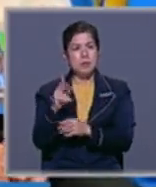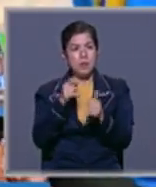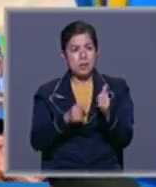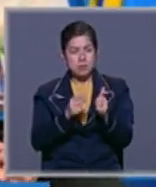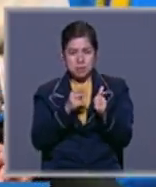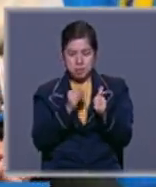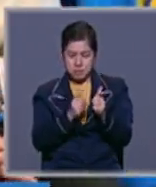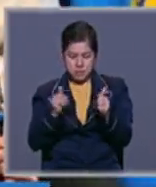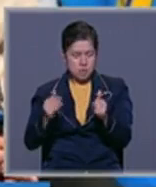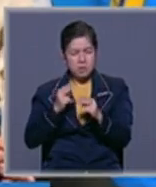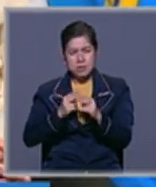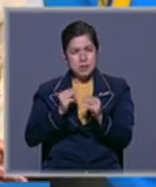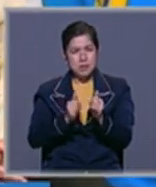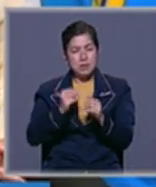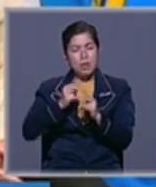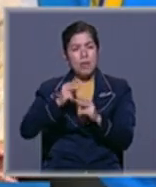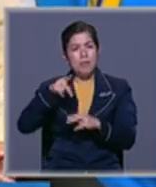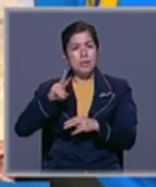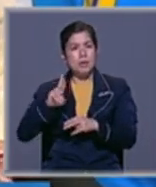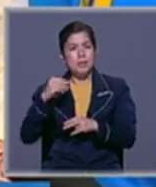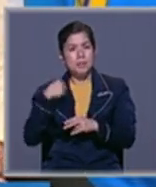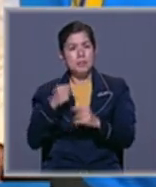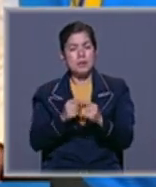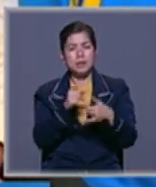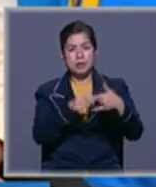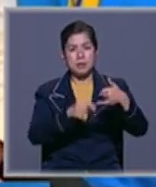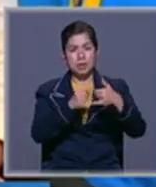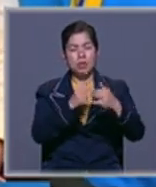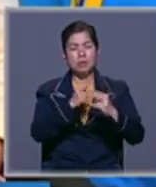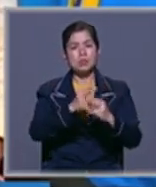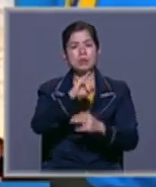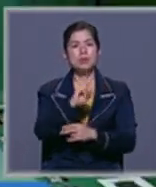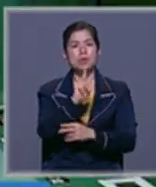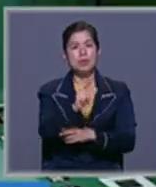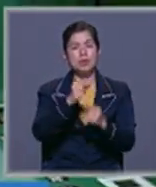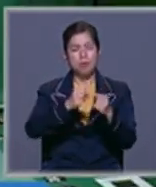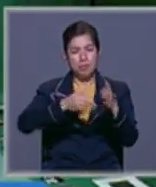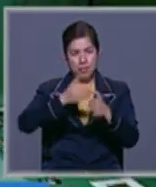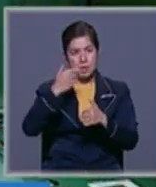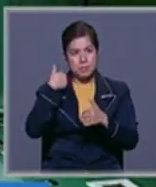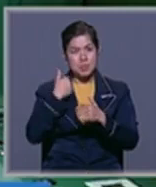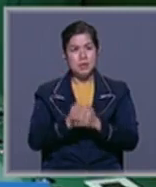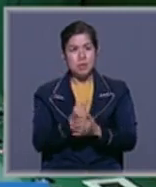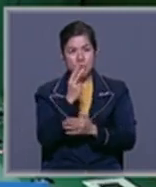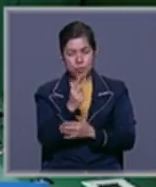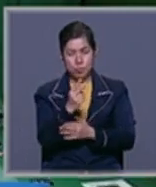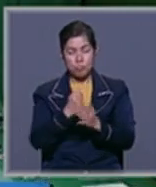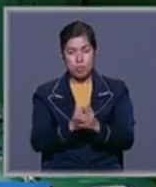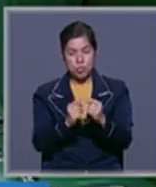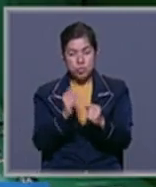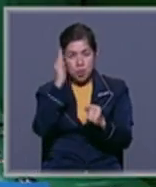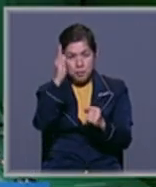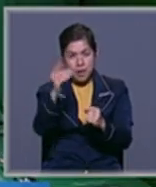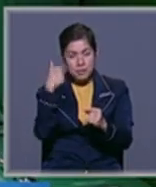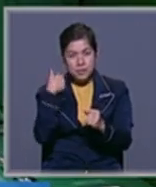นะครับปรากฏว่าผลการเลือกตั้งออกมาคุณจุรินทร์ชนะอย่างที่กล่าวไปนะครับแล้วน่าจับตามองว่าหลังจากนี้นะครับทิศท